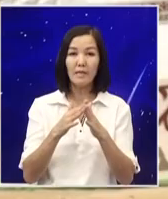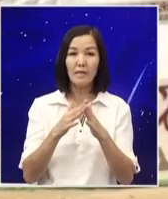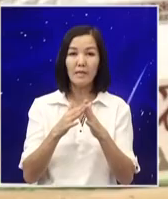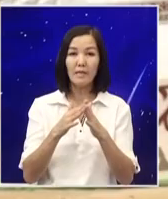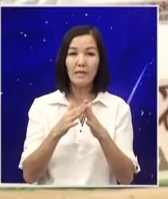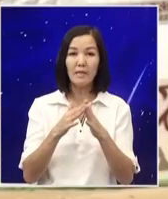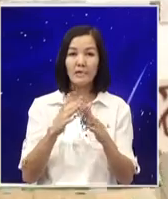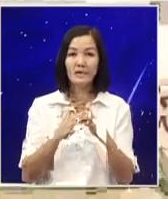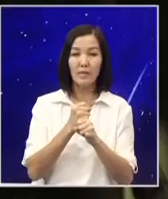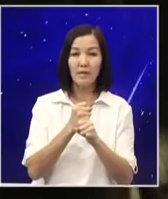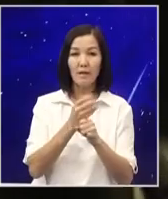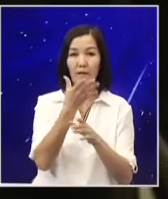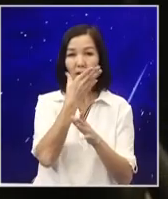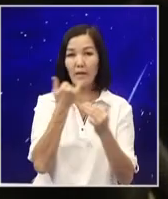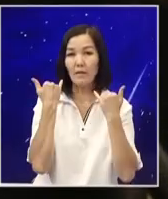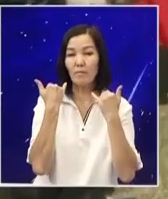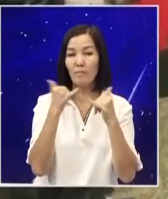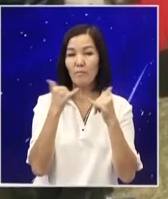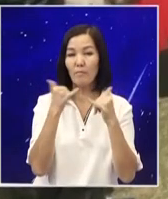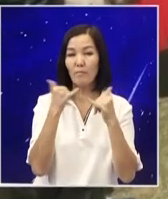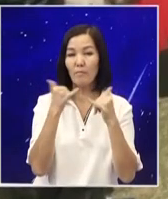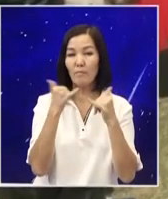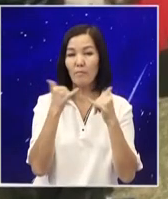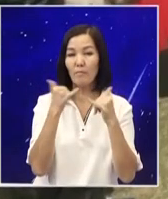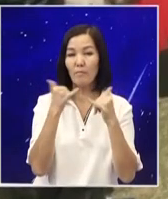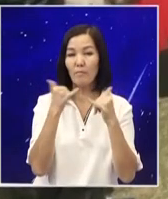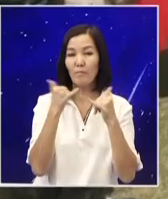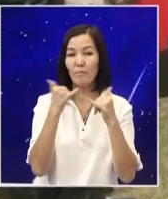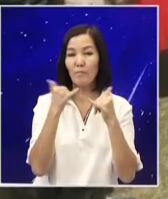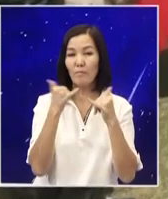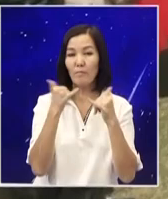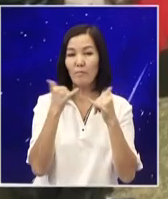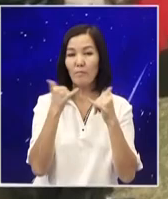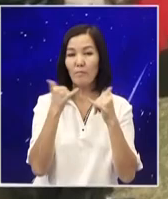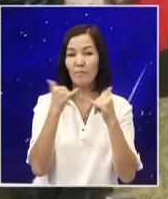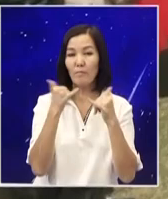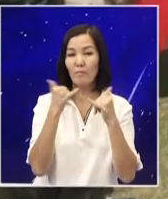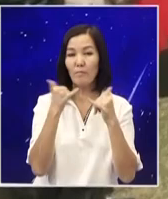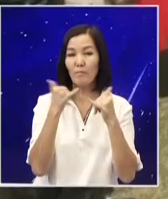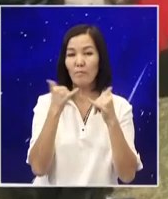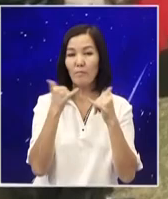Тұрар ұлттық нақыштағы қолын. Біз